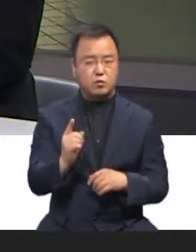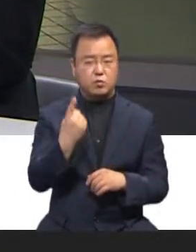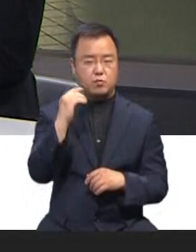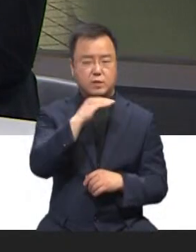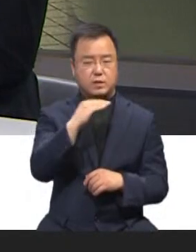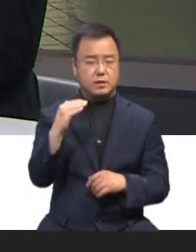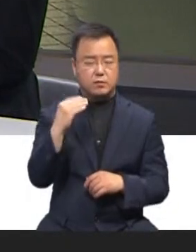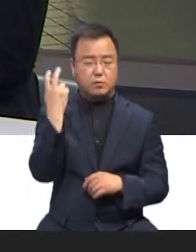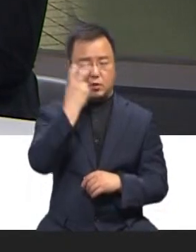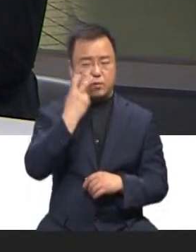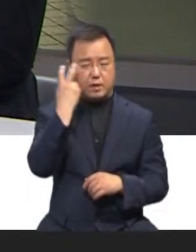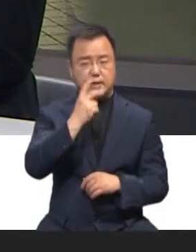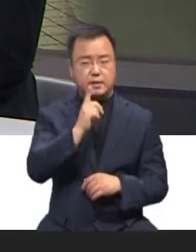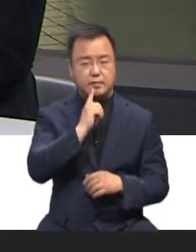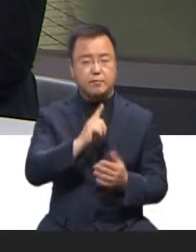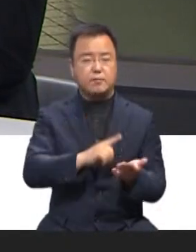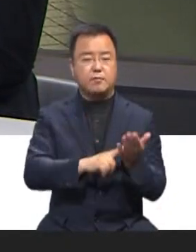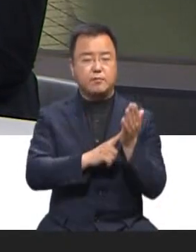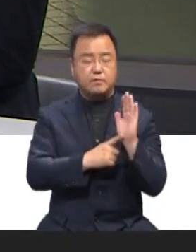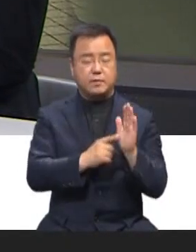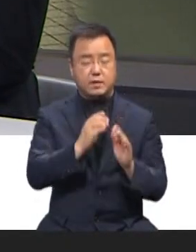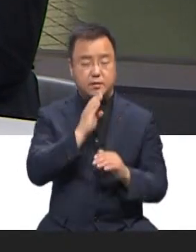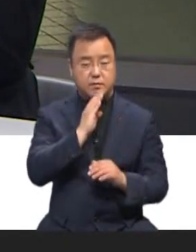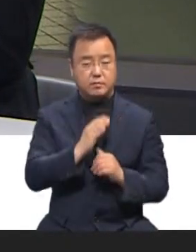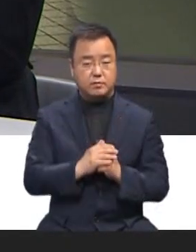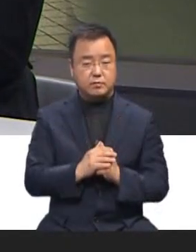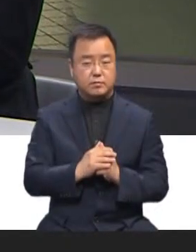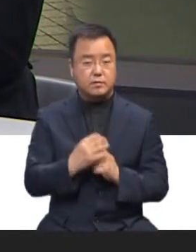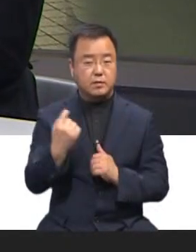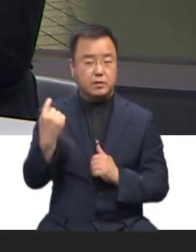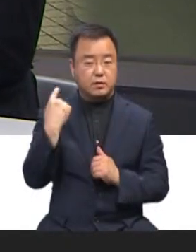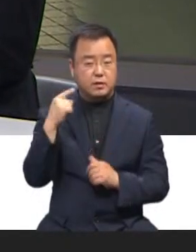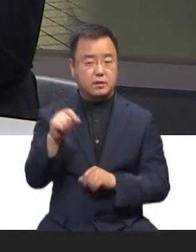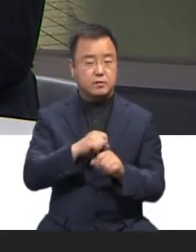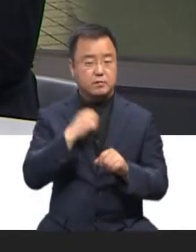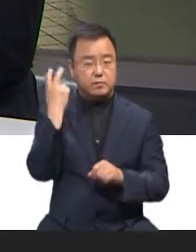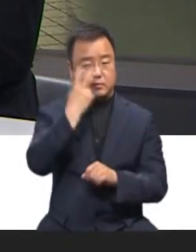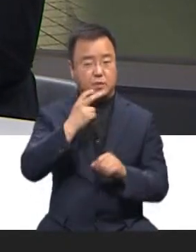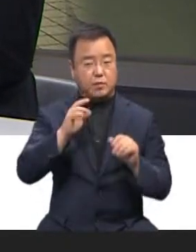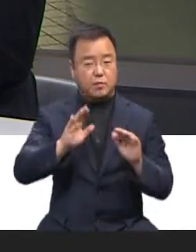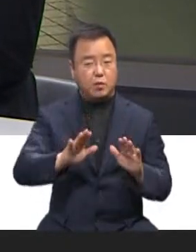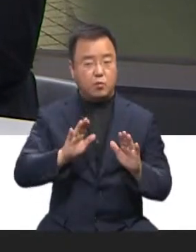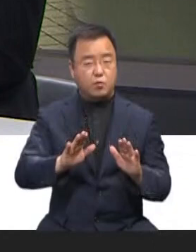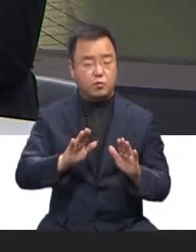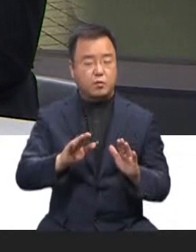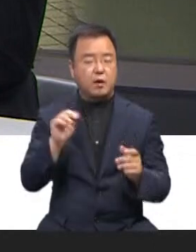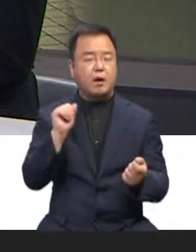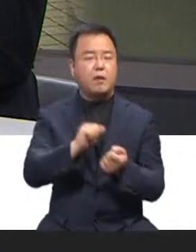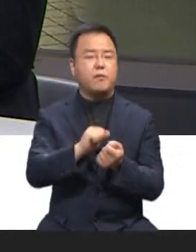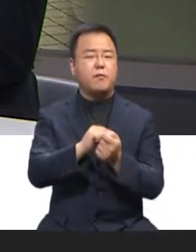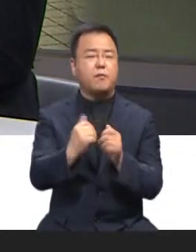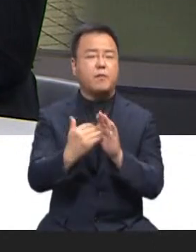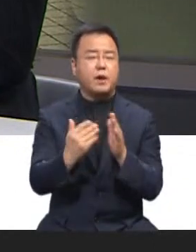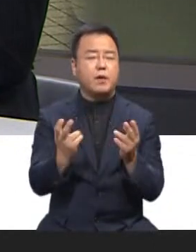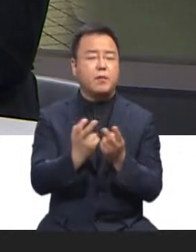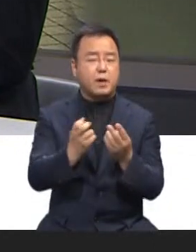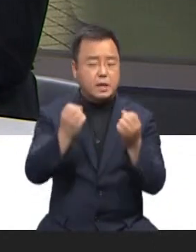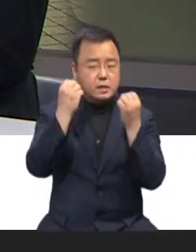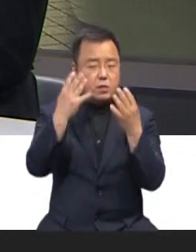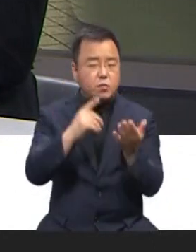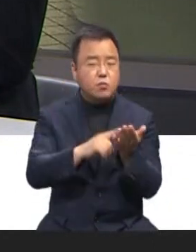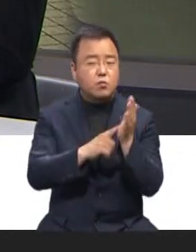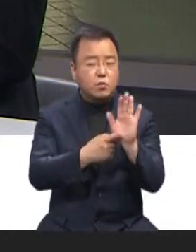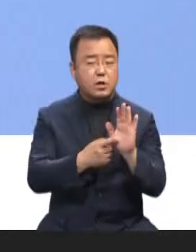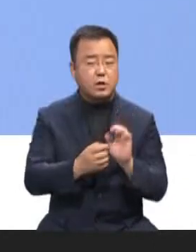하겠다 관리를 하겠다는 방침을 세우고 있죠 어제 특별 점검에 이어서 오늘은 또 방역대책 을 새로 되었어요 예